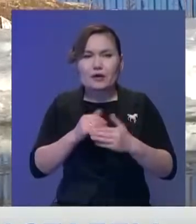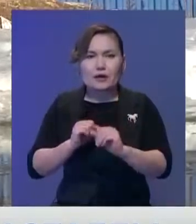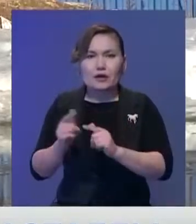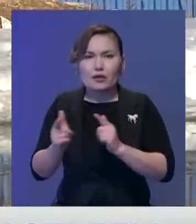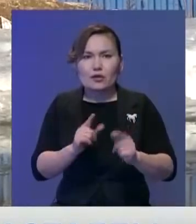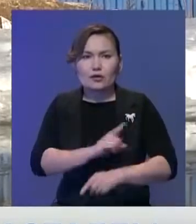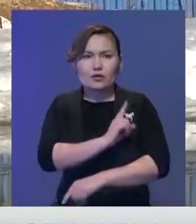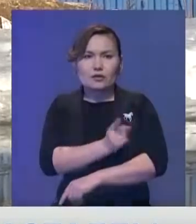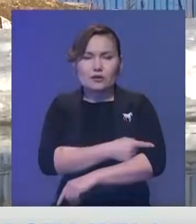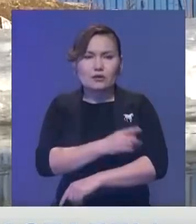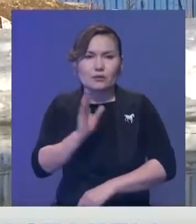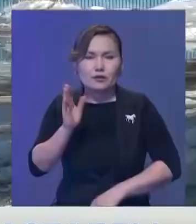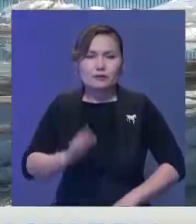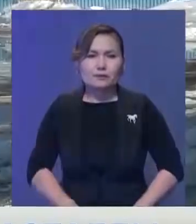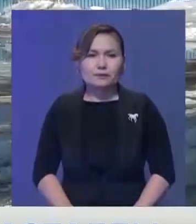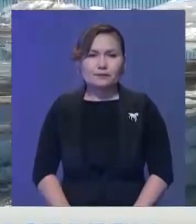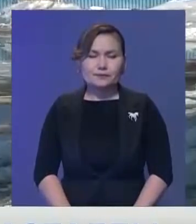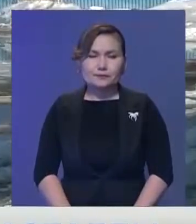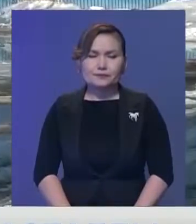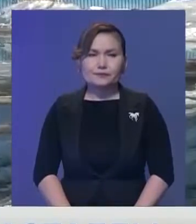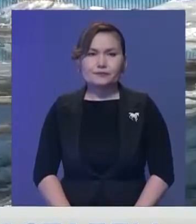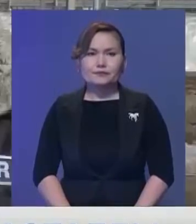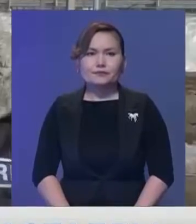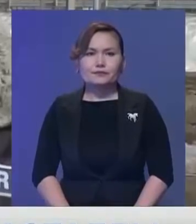шаралары жүргізілетін болады.